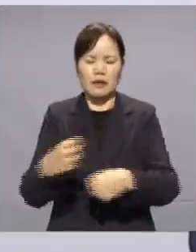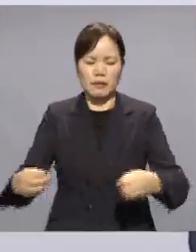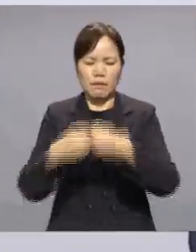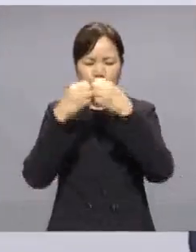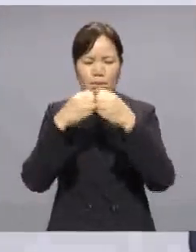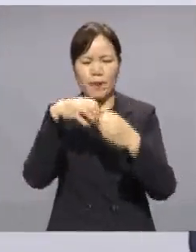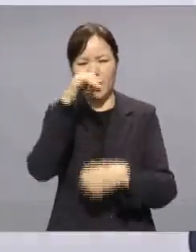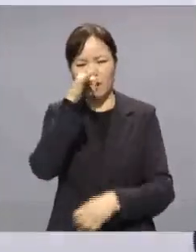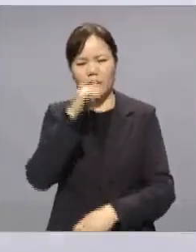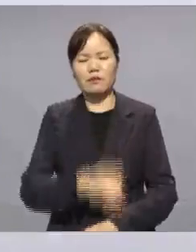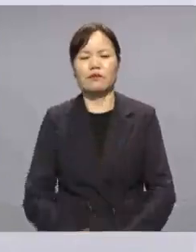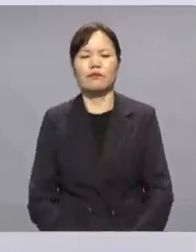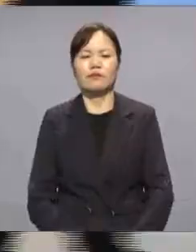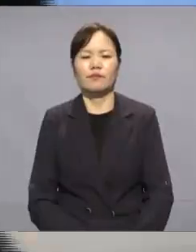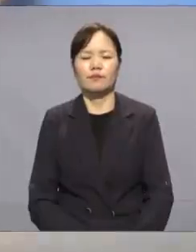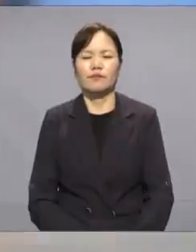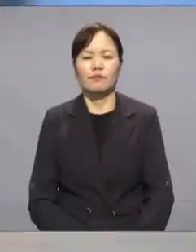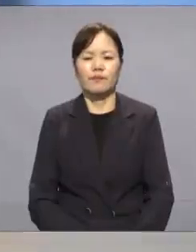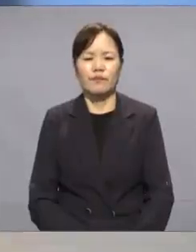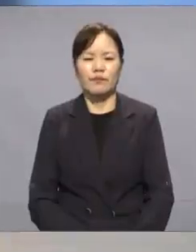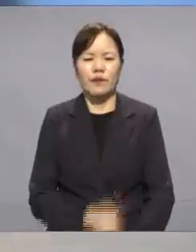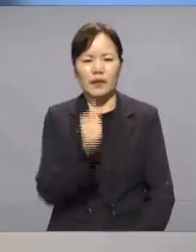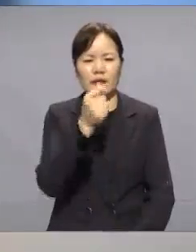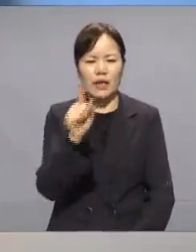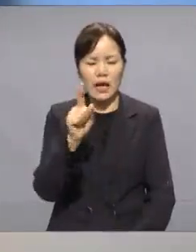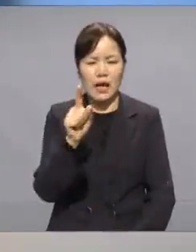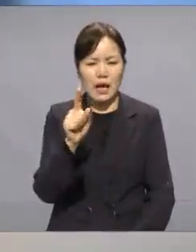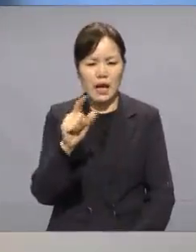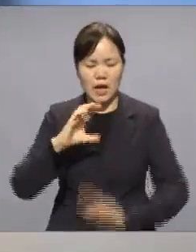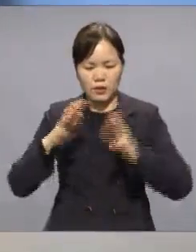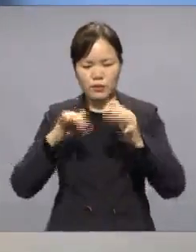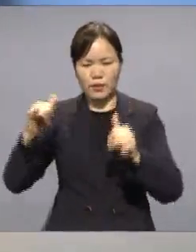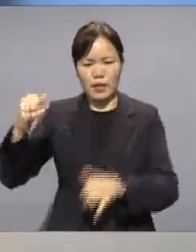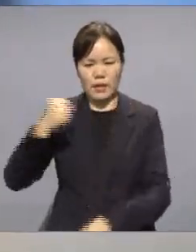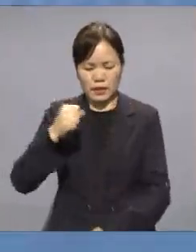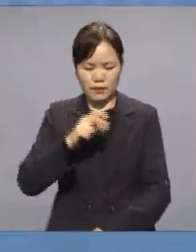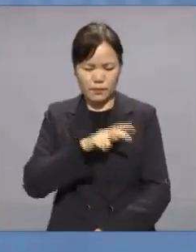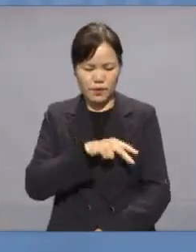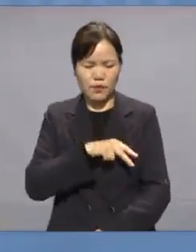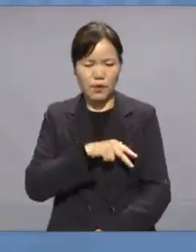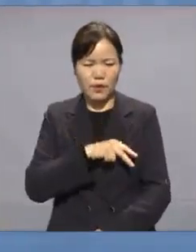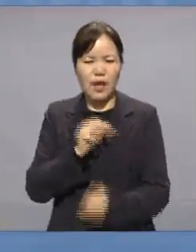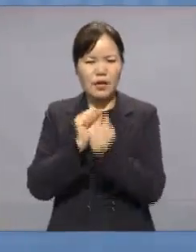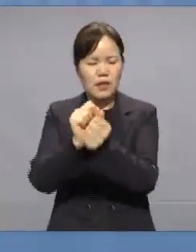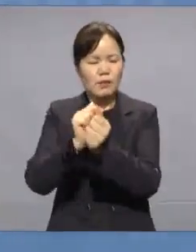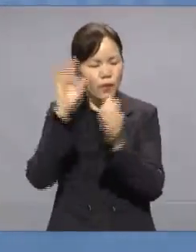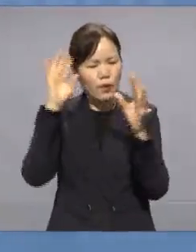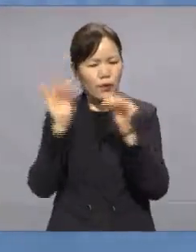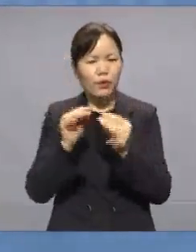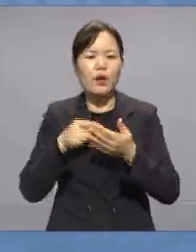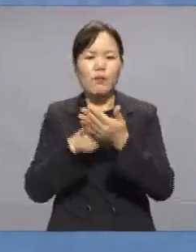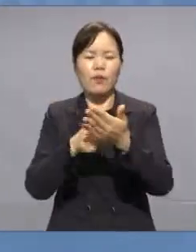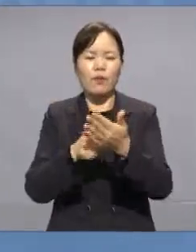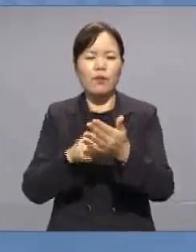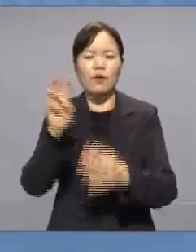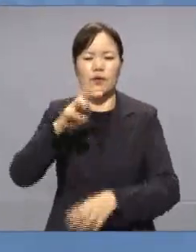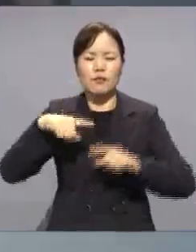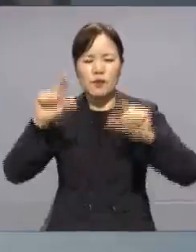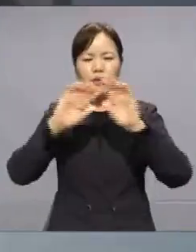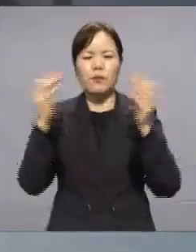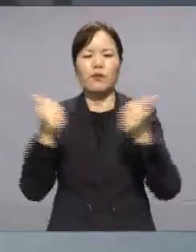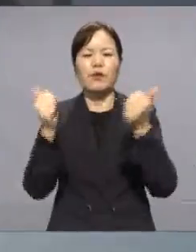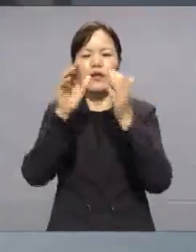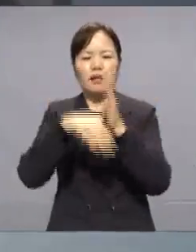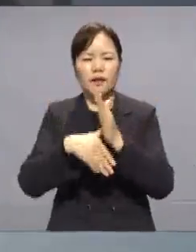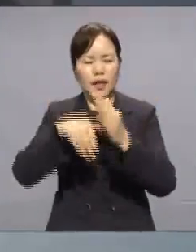있습니다. 이런 가운데 하영재 국민의힘 의원에 대한 체포동의안도 오늘 보고돼 30일 본회의에서